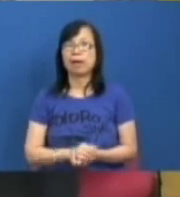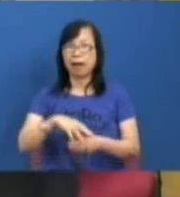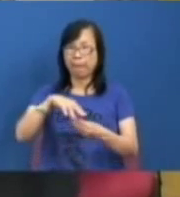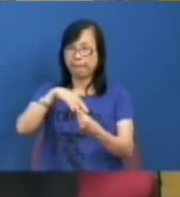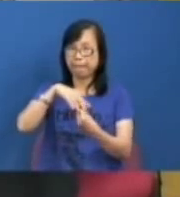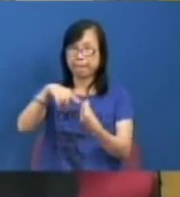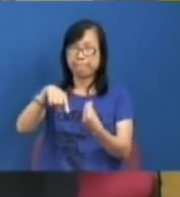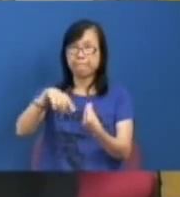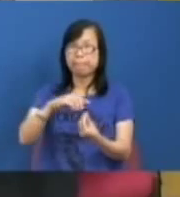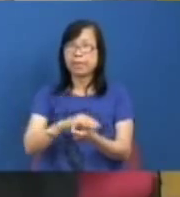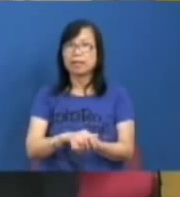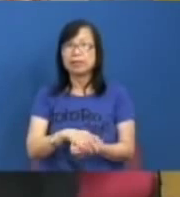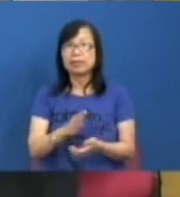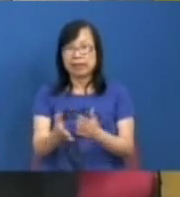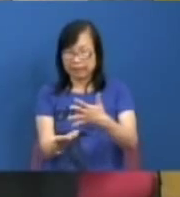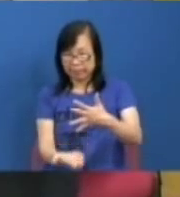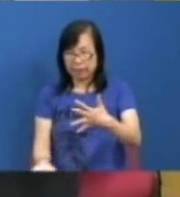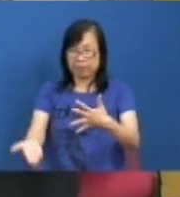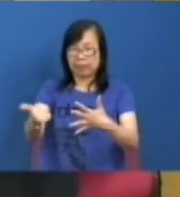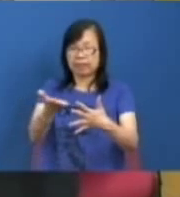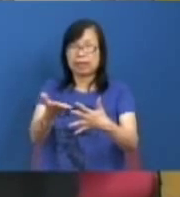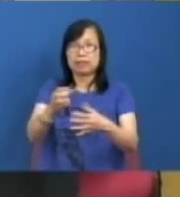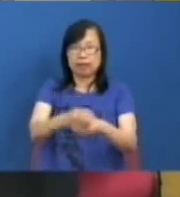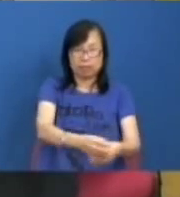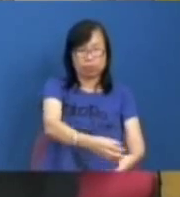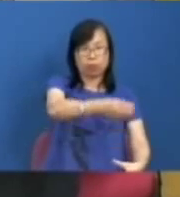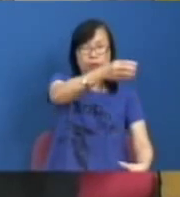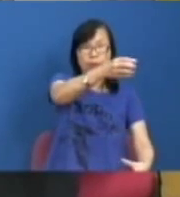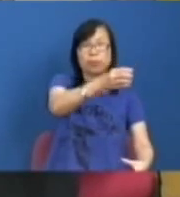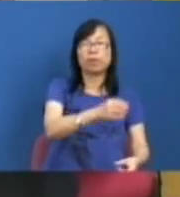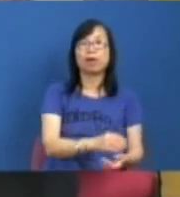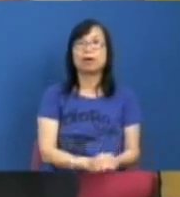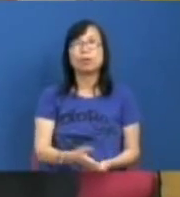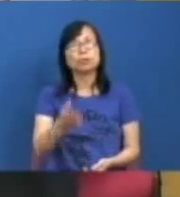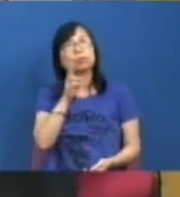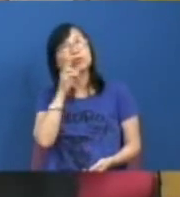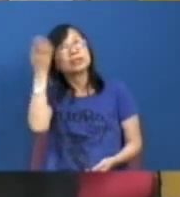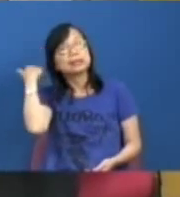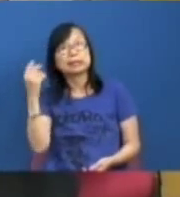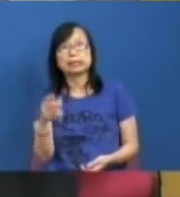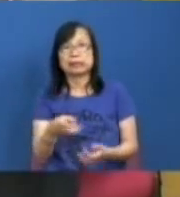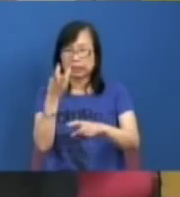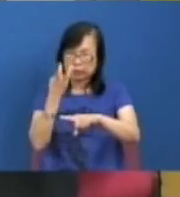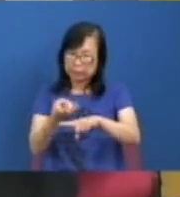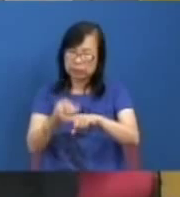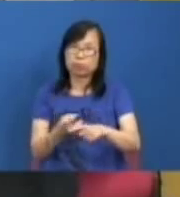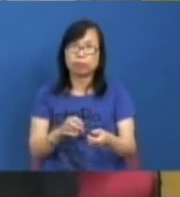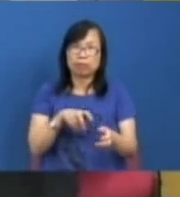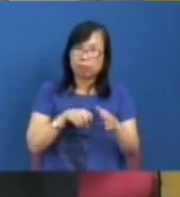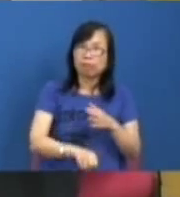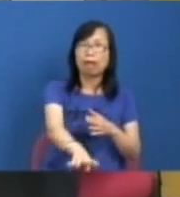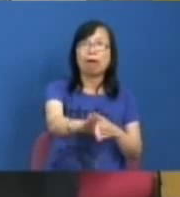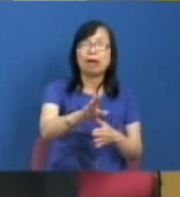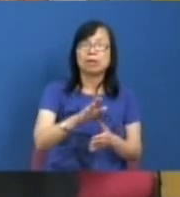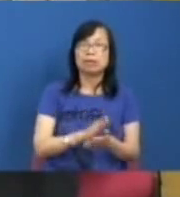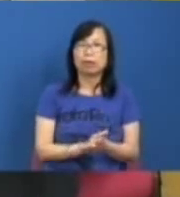即係呢個提升佢嗰個渠務咧，就可能以前好似有啲鐵通喉啦嚇，太細啊， 可能 到